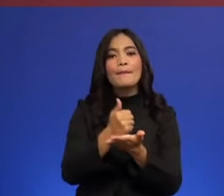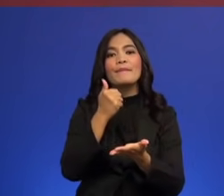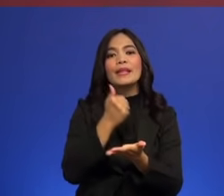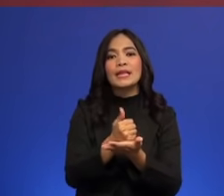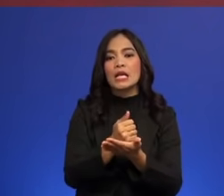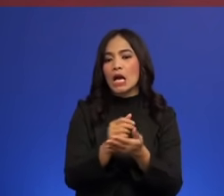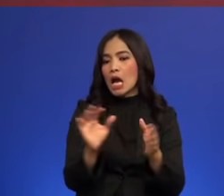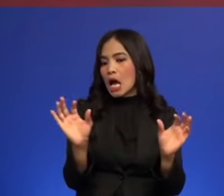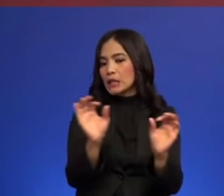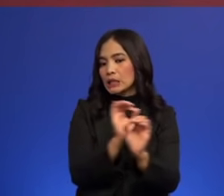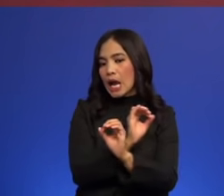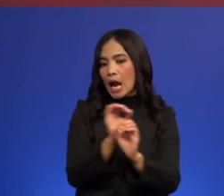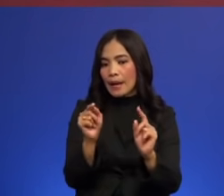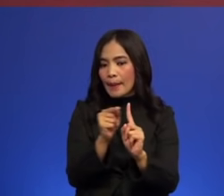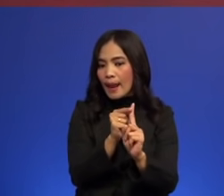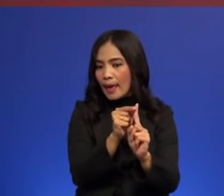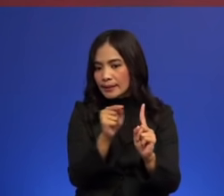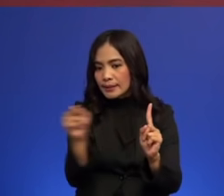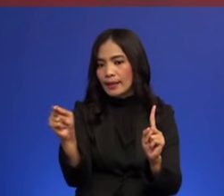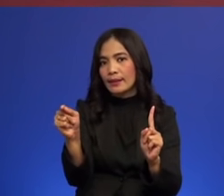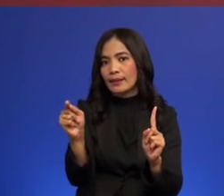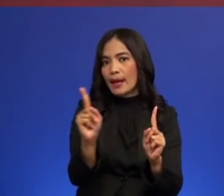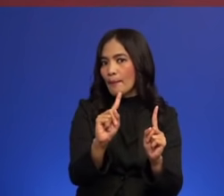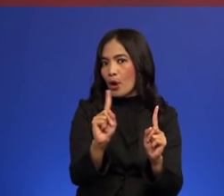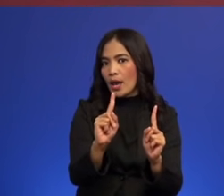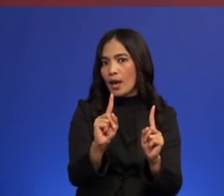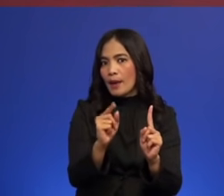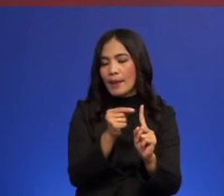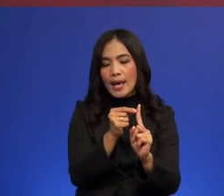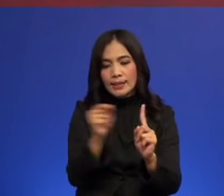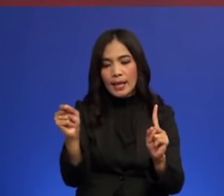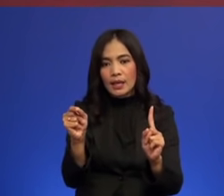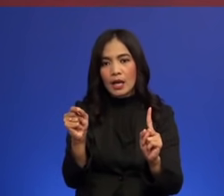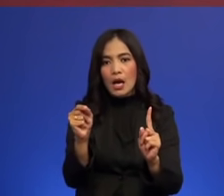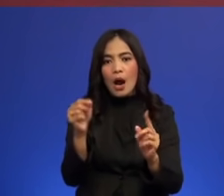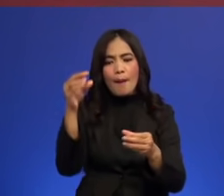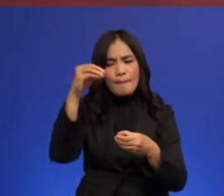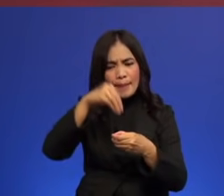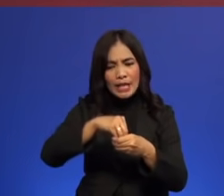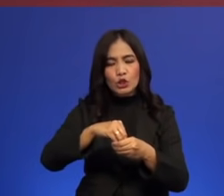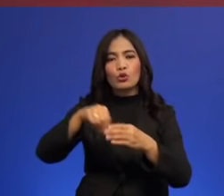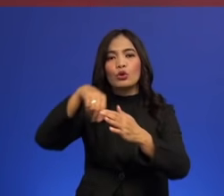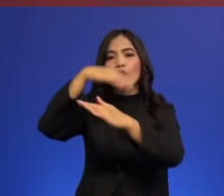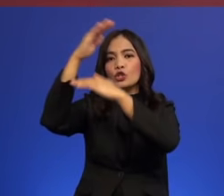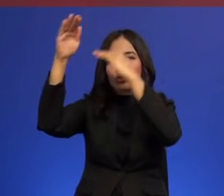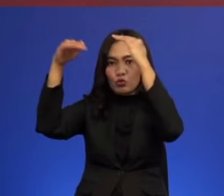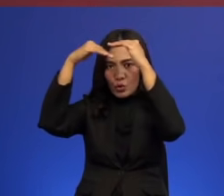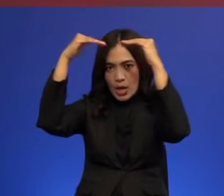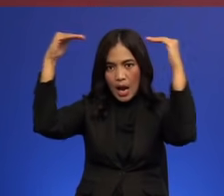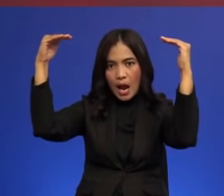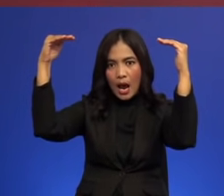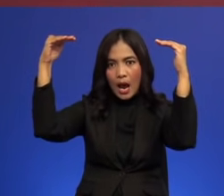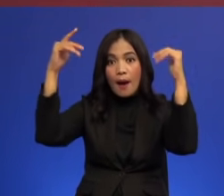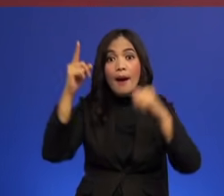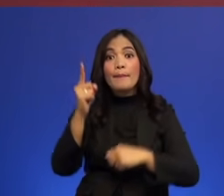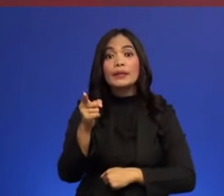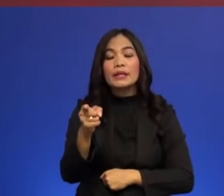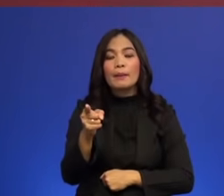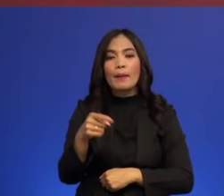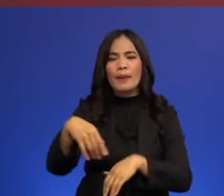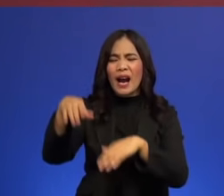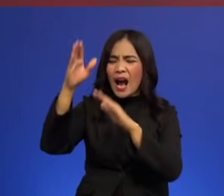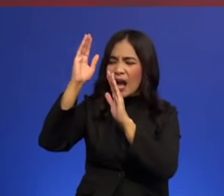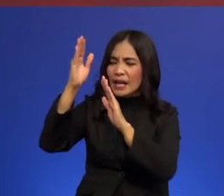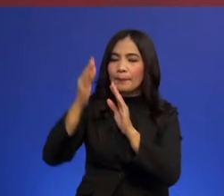kita jangan meleset. Yang penting kita bisa masuk surga, karena kita